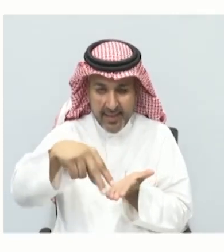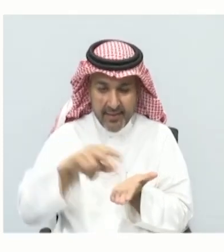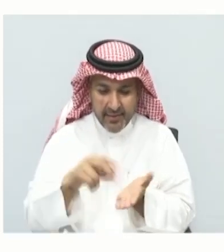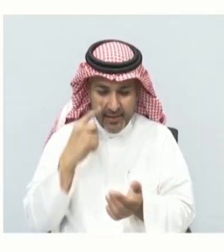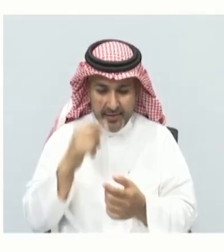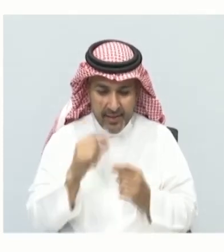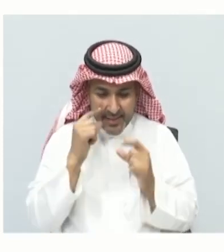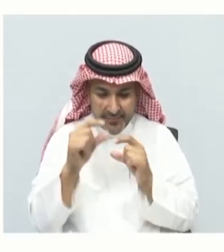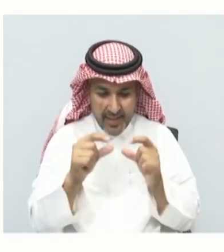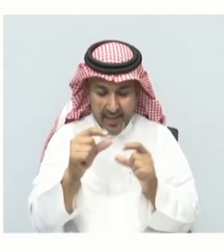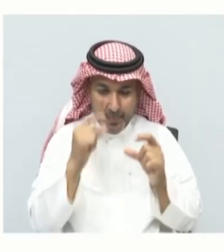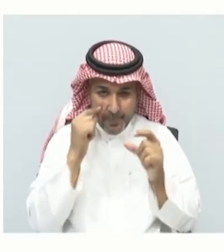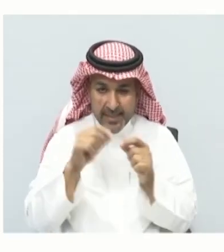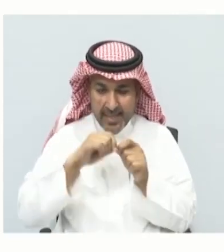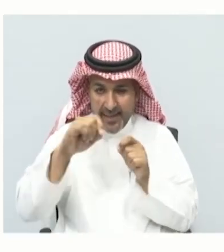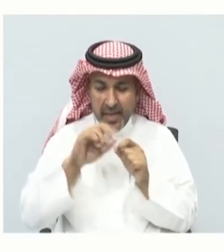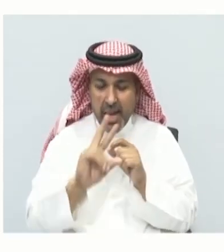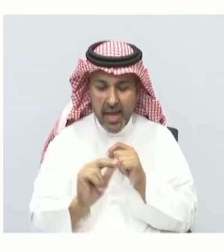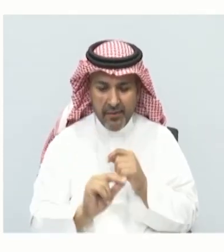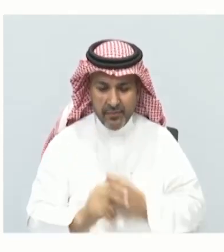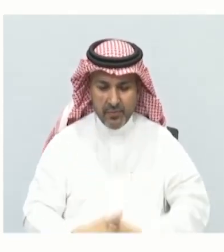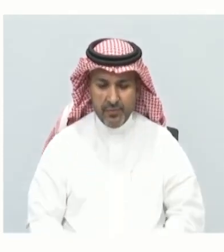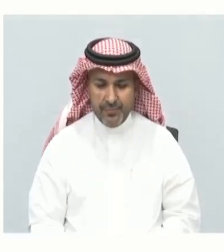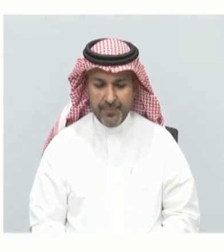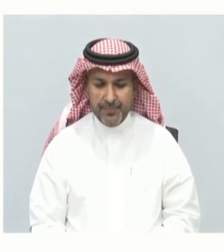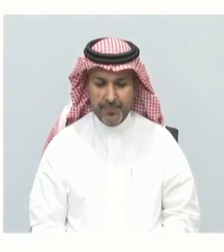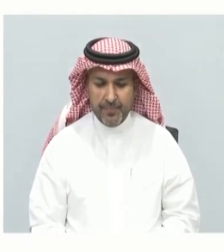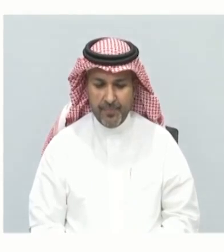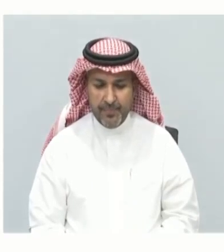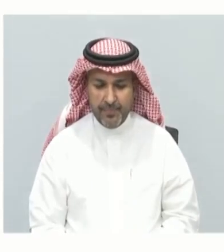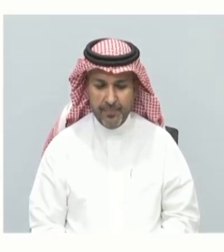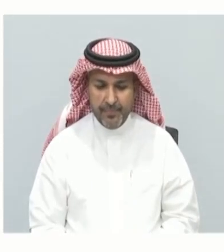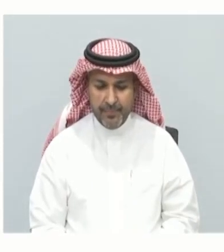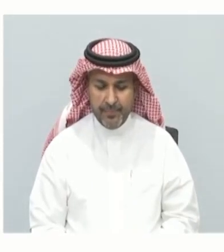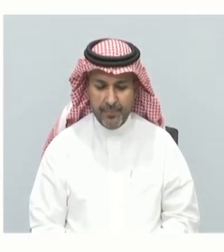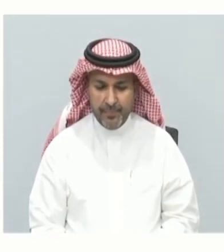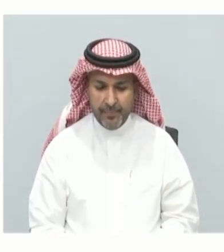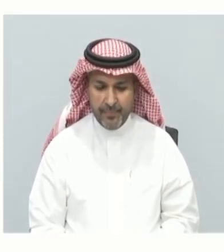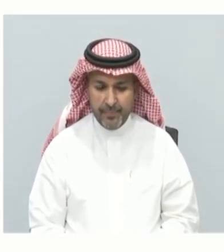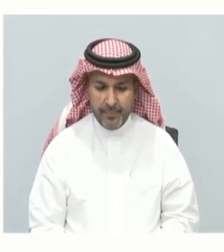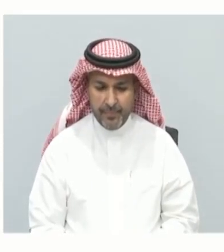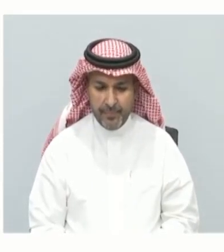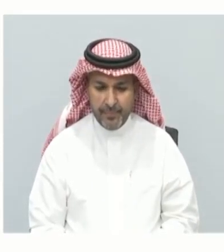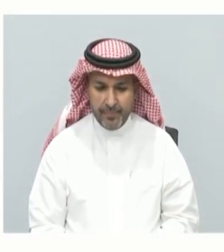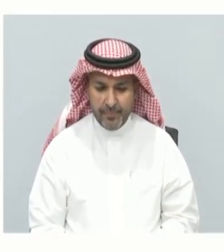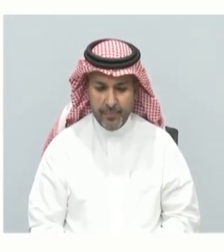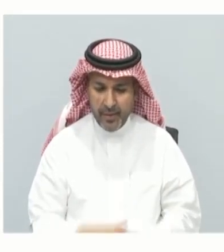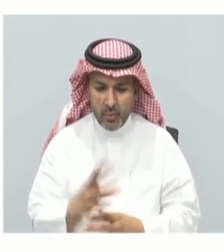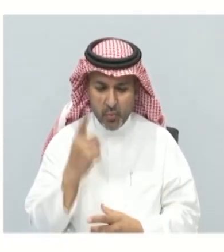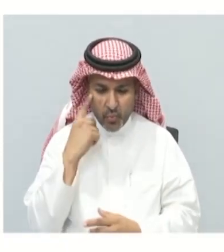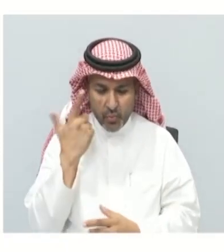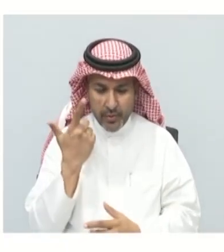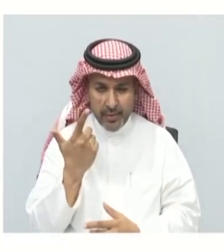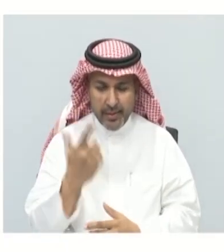المسافه هذه المسافه وهذه المسافه وهذه المسافه الا تبدو متساويه مما يدل على ماذا اذا انت بطل